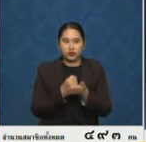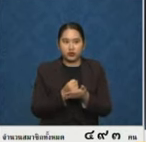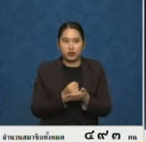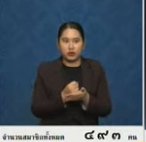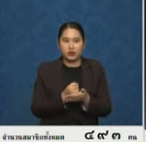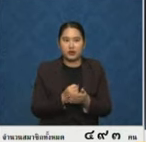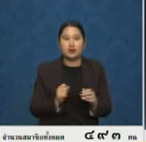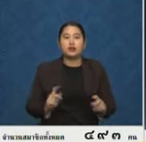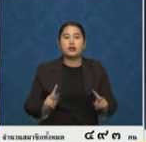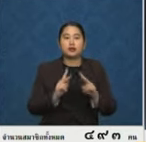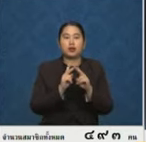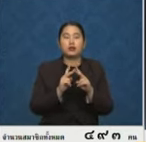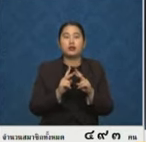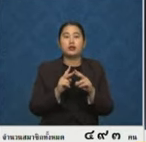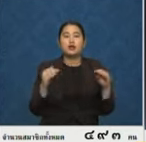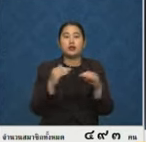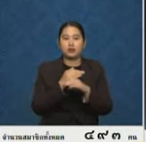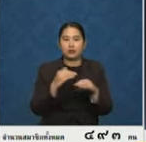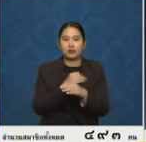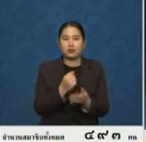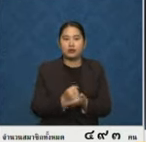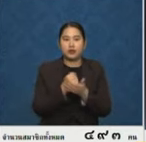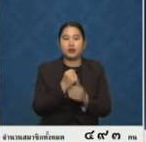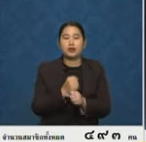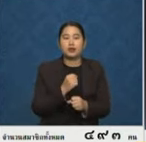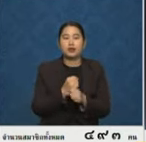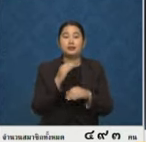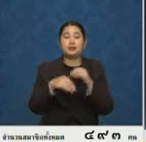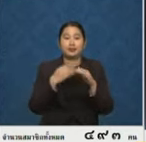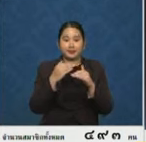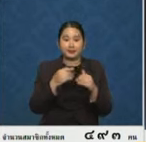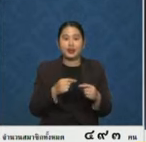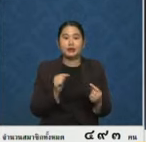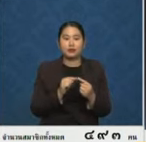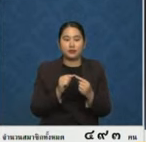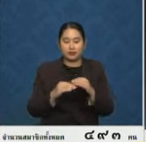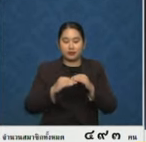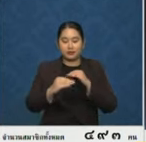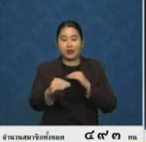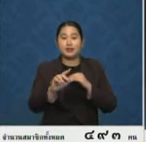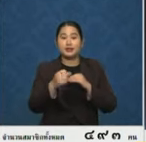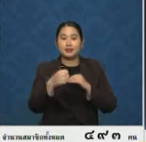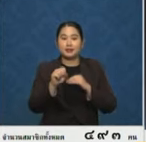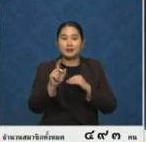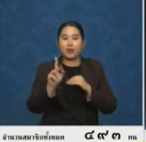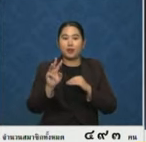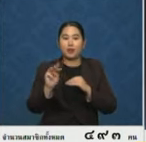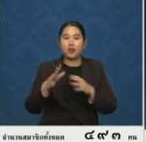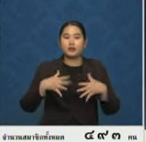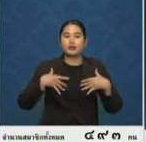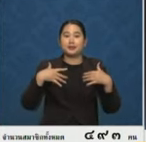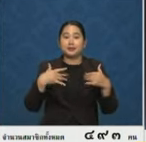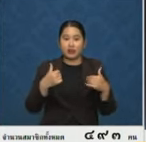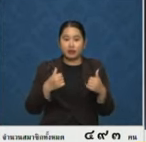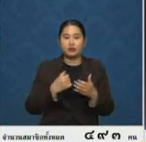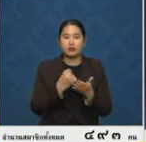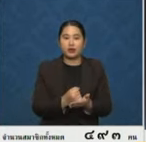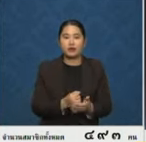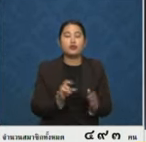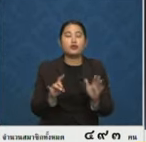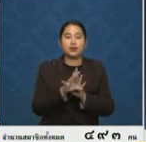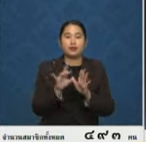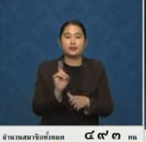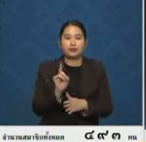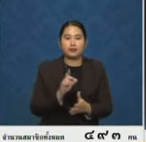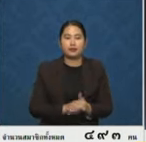ชนบทกระทรวงคมนาคมได้ดำเนินการยกระดับถนนดังกล่าวระยะทาง 10กมนี้เพื่อความสะดวกของพี่น้องและประเด็นสุดท้าย